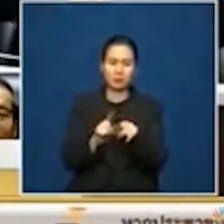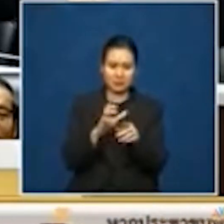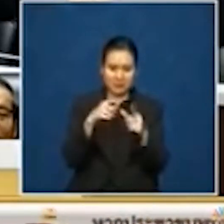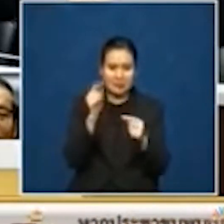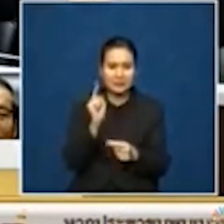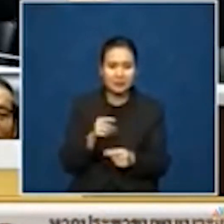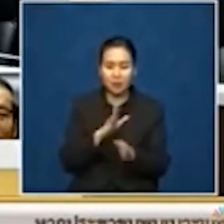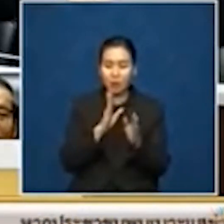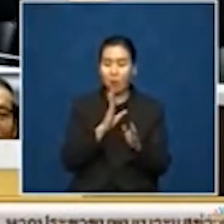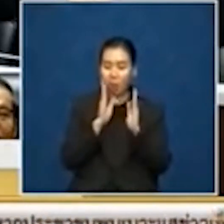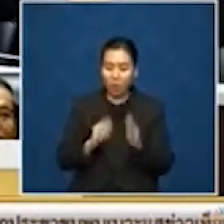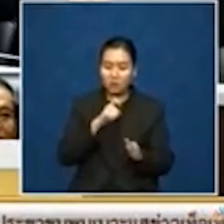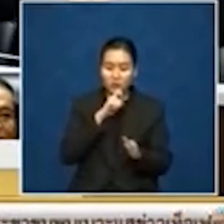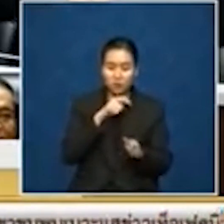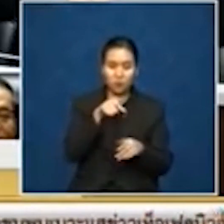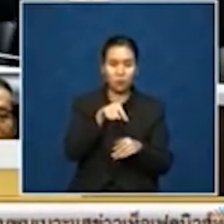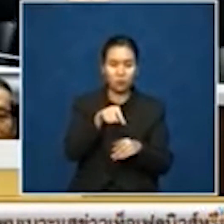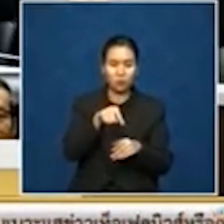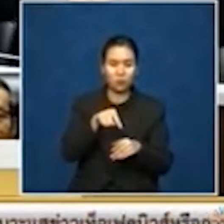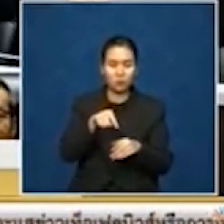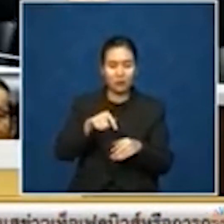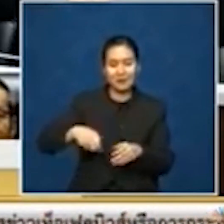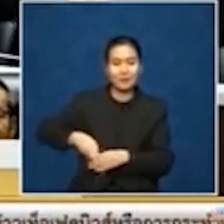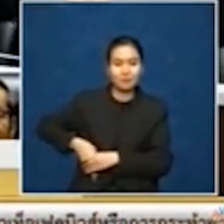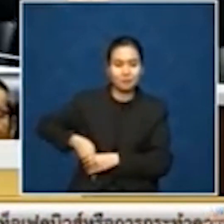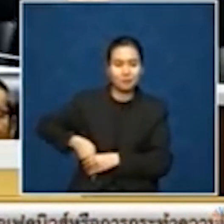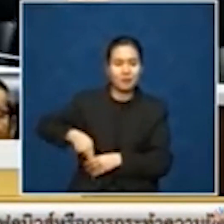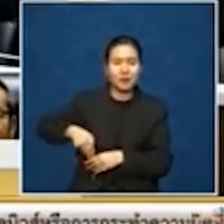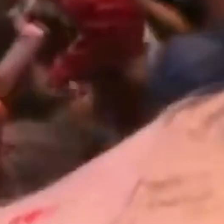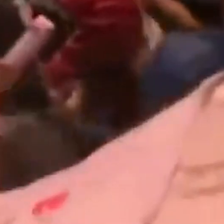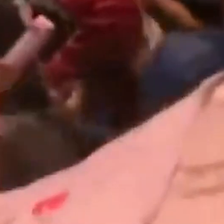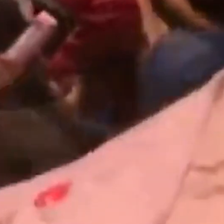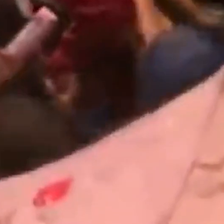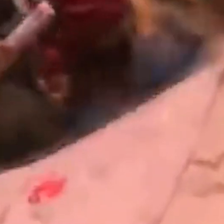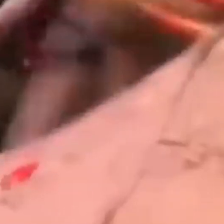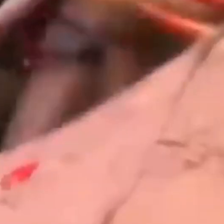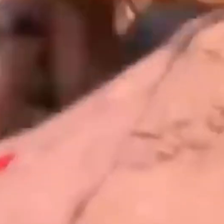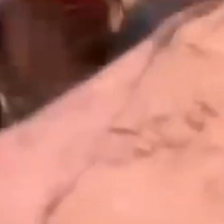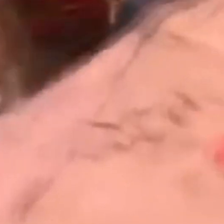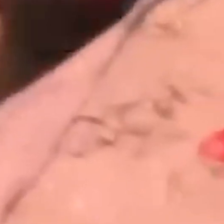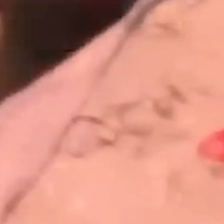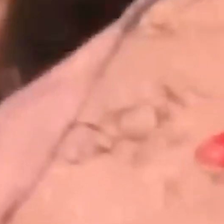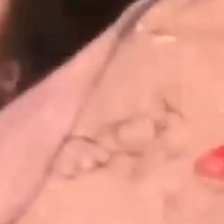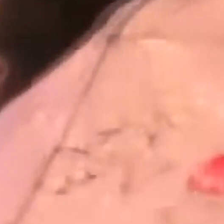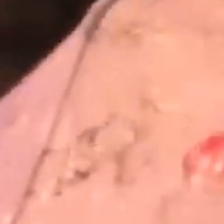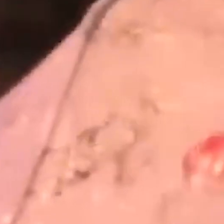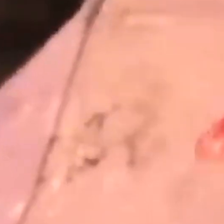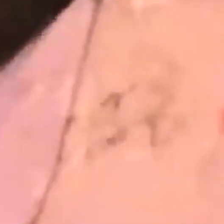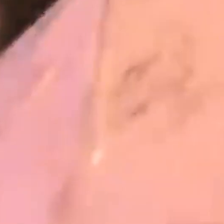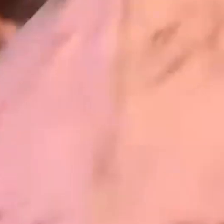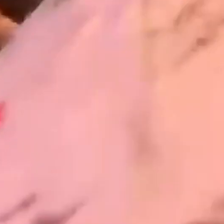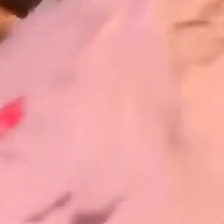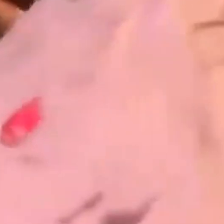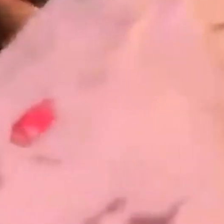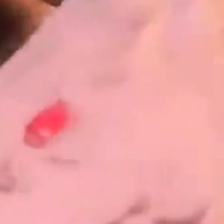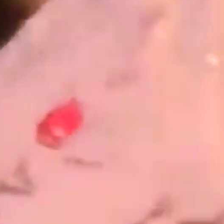ที่อยู่ตรงนั้นมีอาวุธมากที่สุดก็แค่ร่มเท่านั้นน่ะค่ะท่านอย่างไรก็ตามครับภายหลังจากโพชดังกล่าวได้มีการ